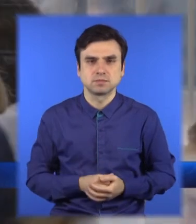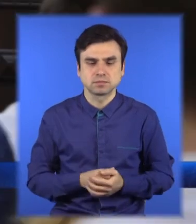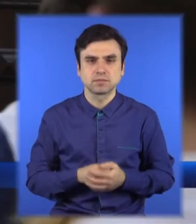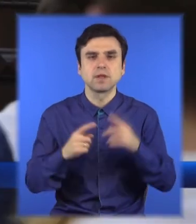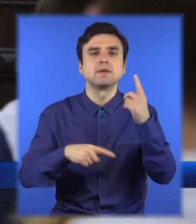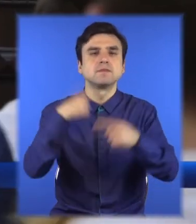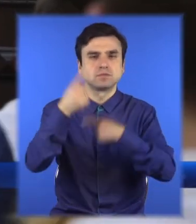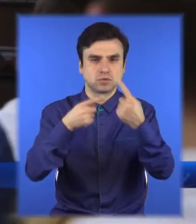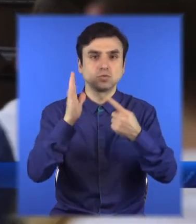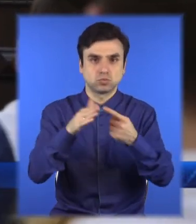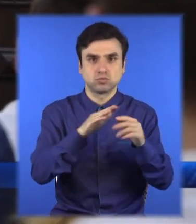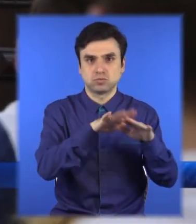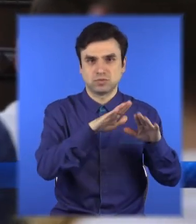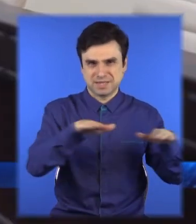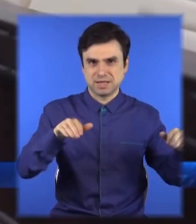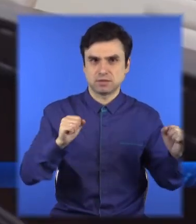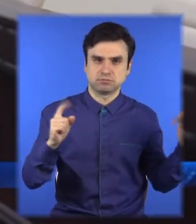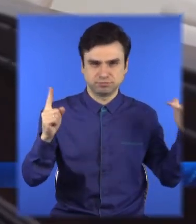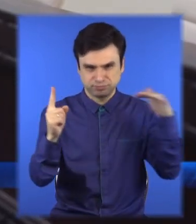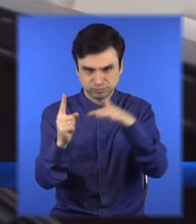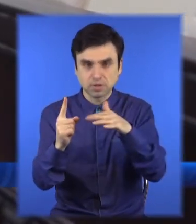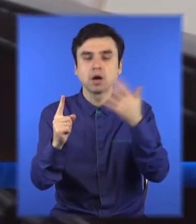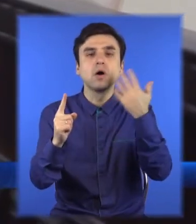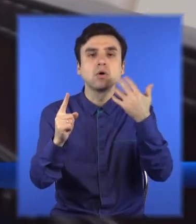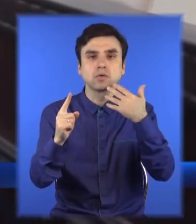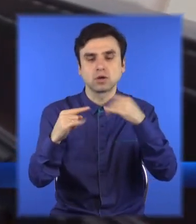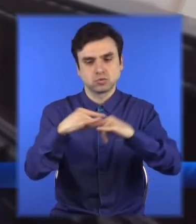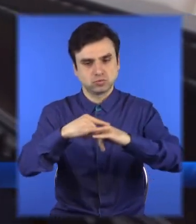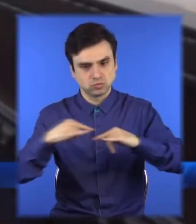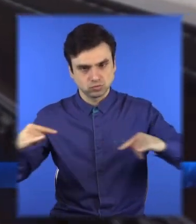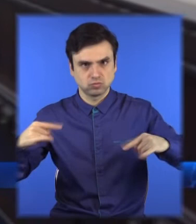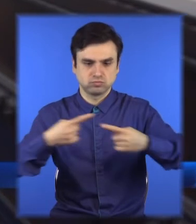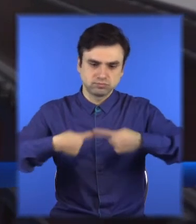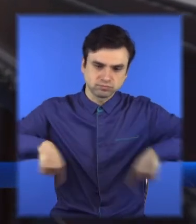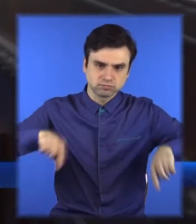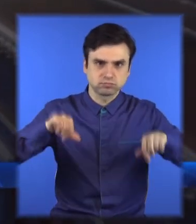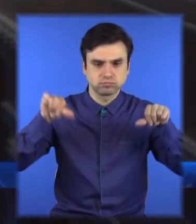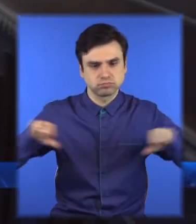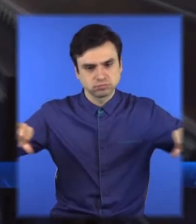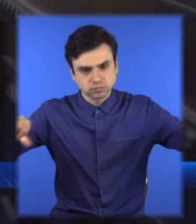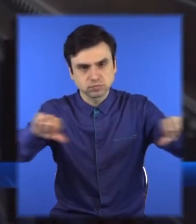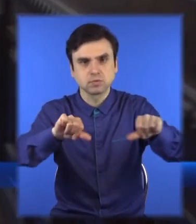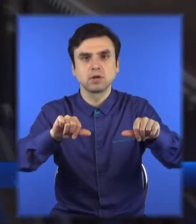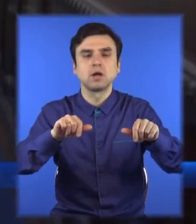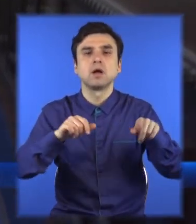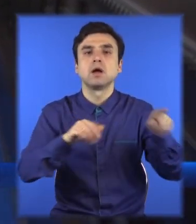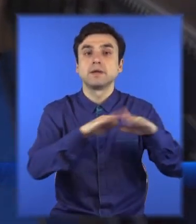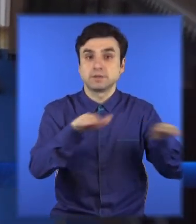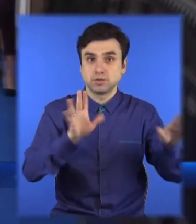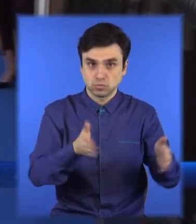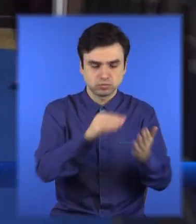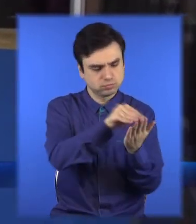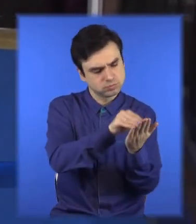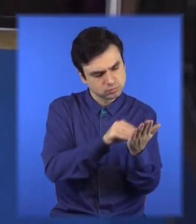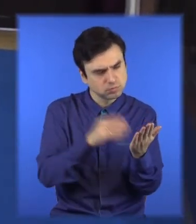лідерами району вже буде проходити за круглим столом. Адже тоді діти прийдуть з ідеями, викладеними на папері, як у справжніх чиновників. Галина Ганзенко,